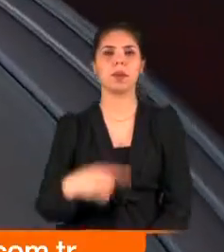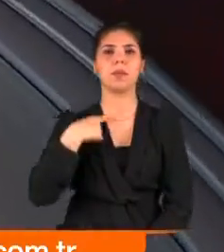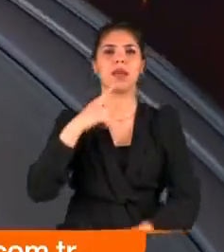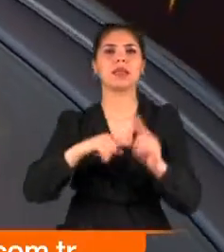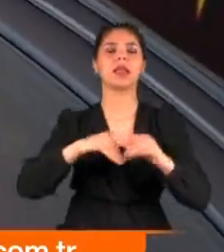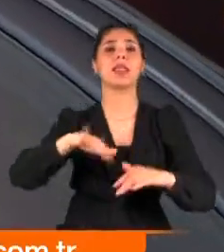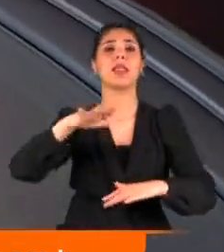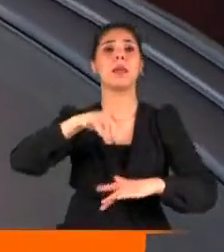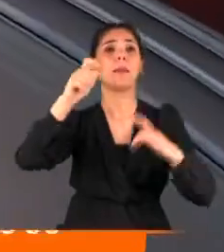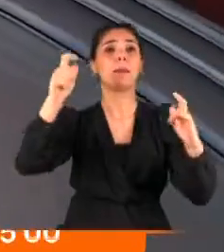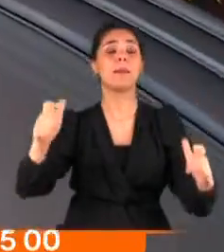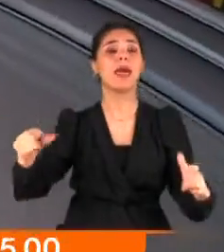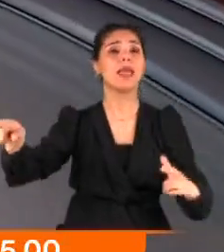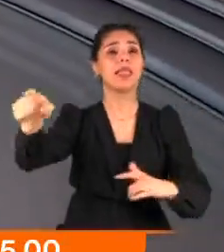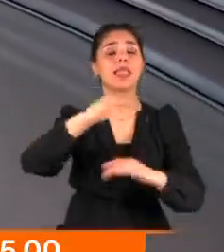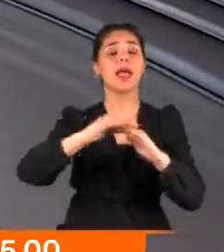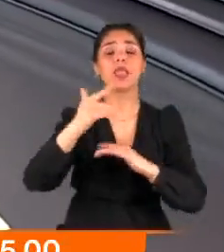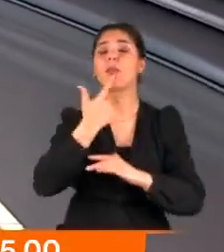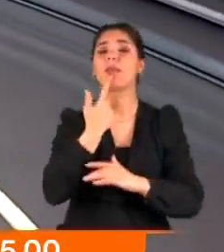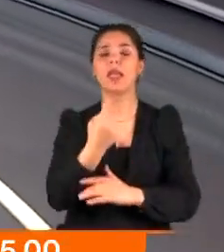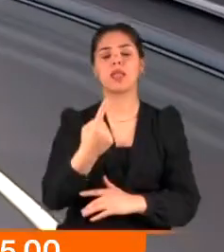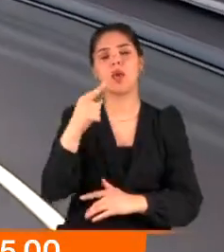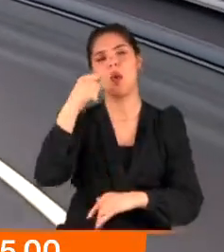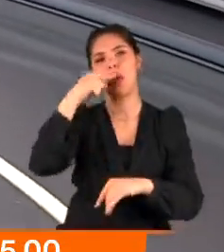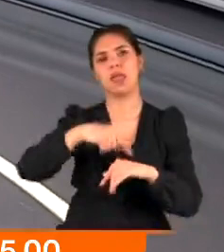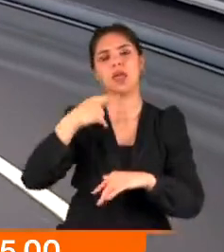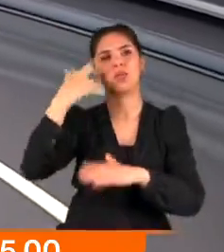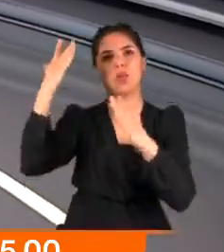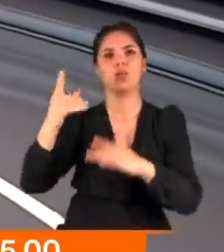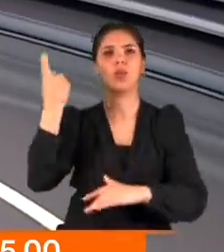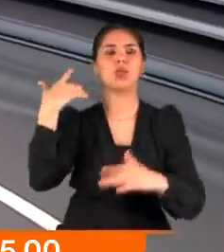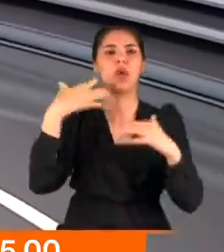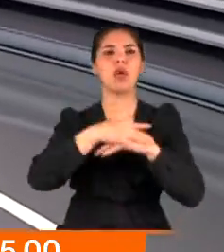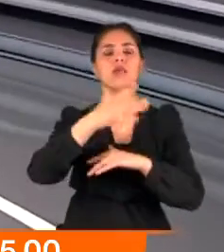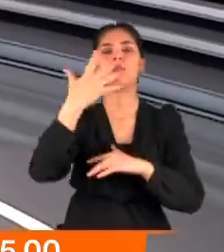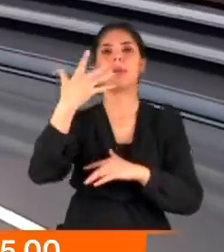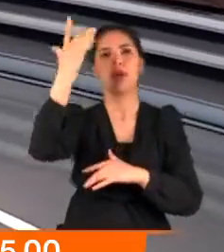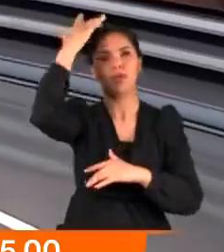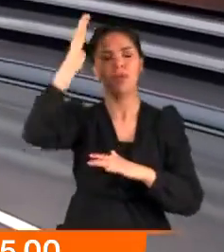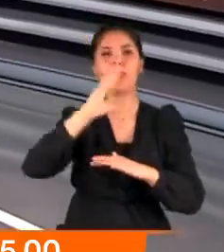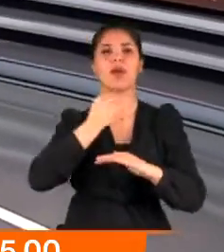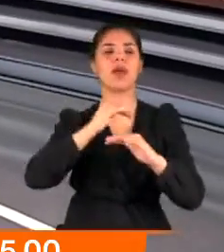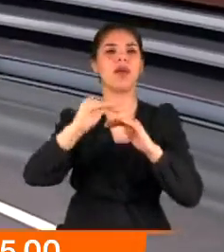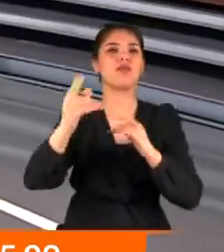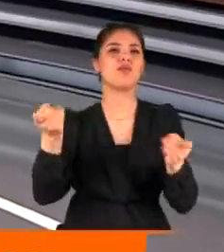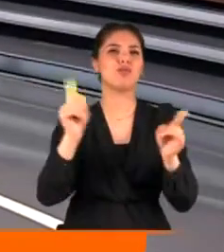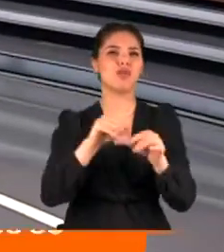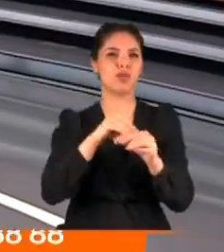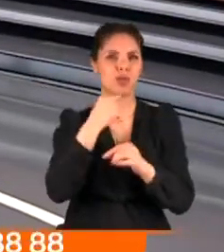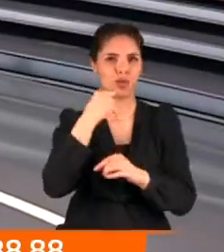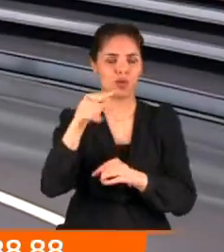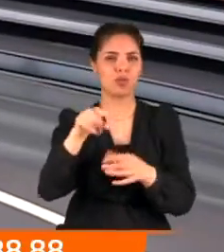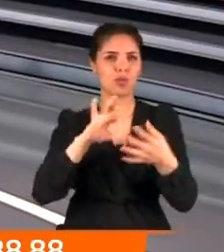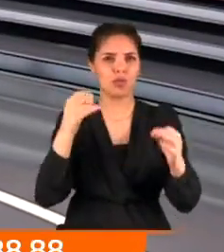Ben siyasete değil, meydanların diline inanırım. Cumhurbaşkanı Recep Tayyip Erdoğan dün akşam Beştepe'de gençlerle buluşmasında söyledi bu sözleri. AK